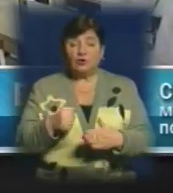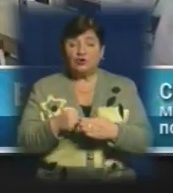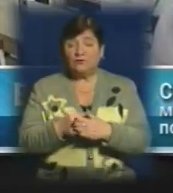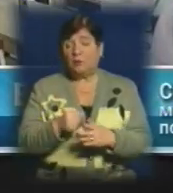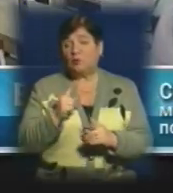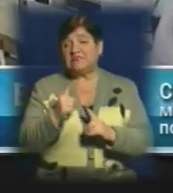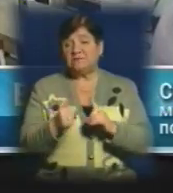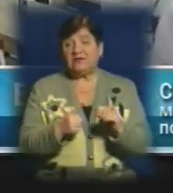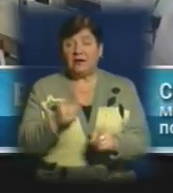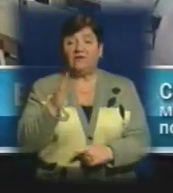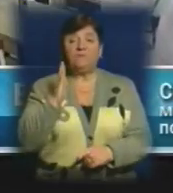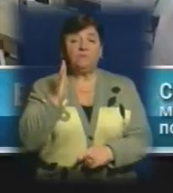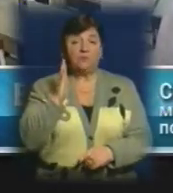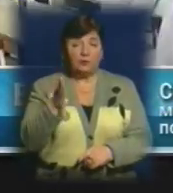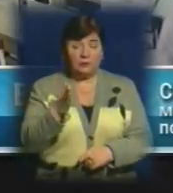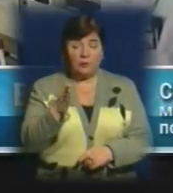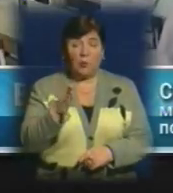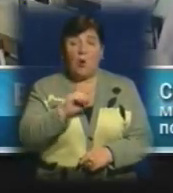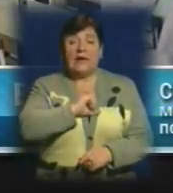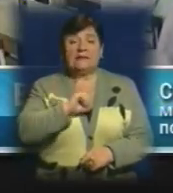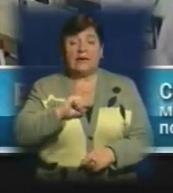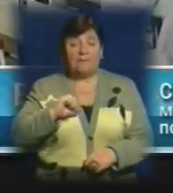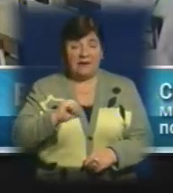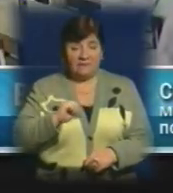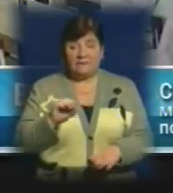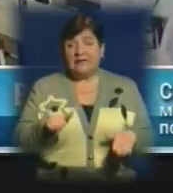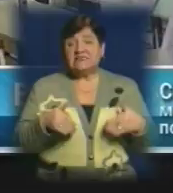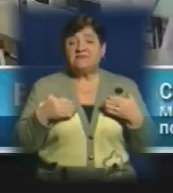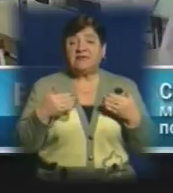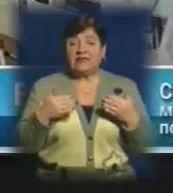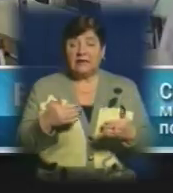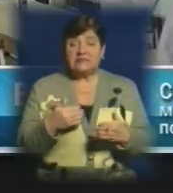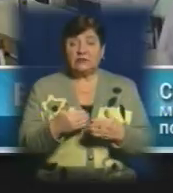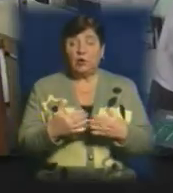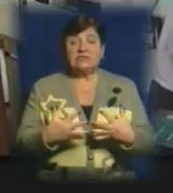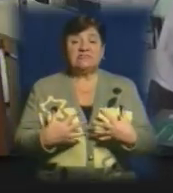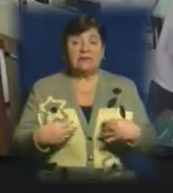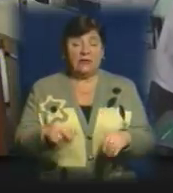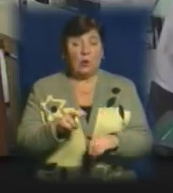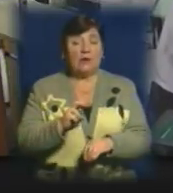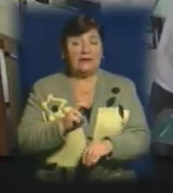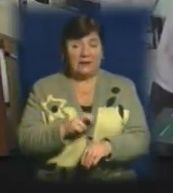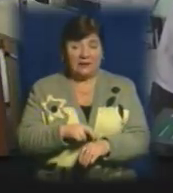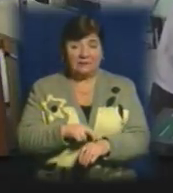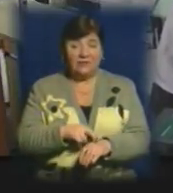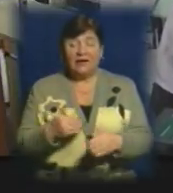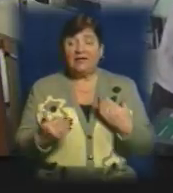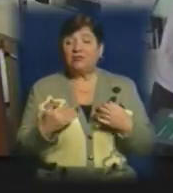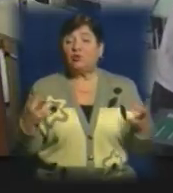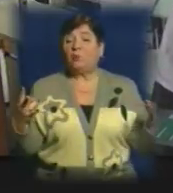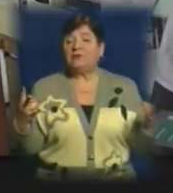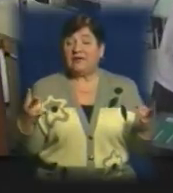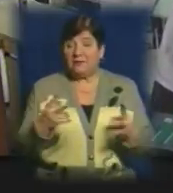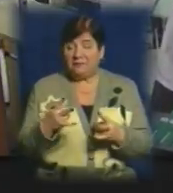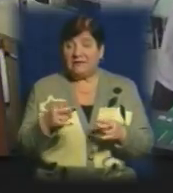зміни відбулися у терапевтів. Звертаються до сімейного лікаря, беруть направлення, якщо потрібно, до